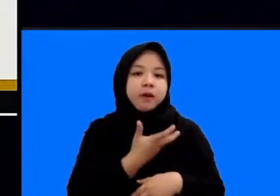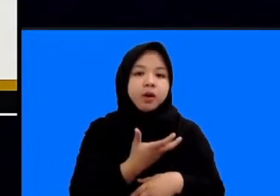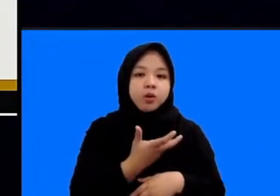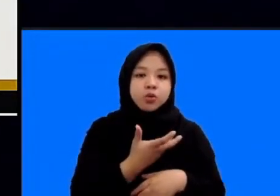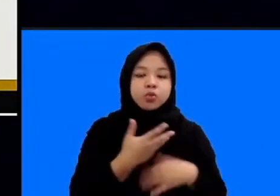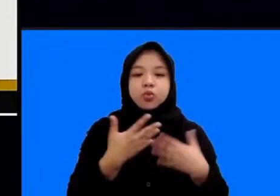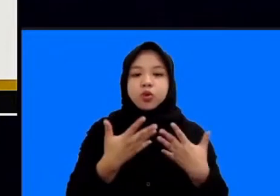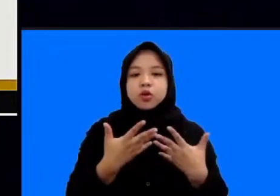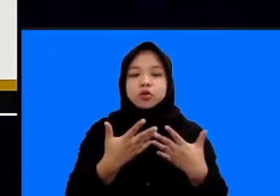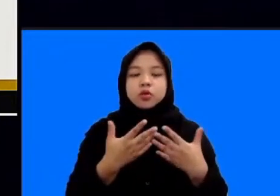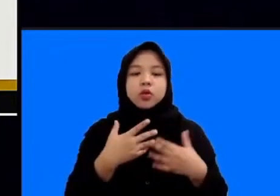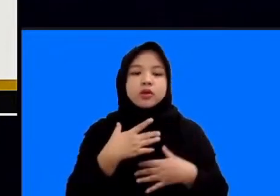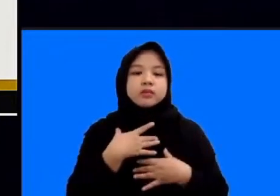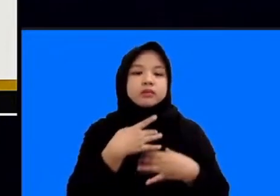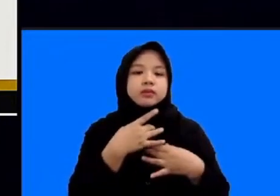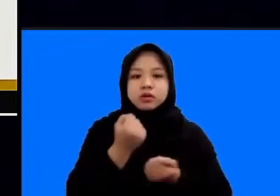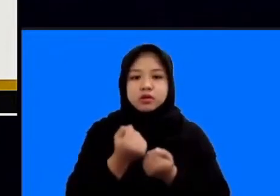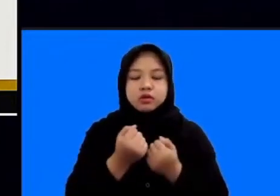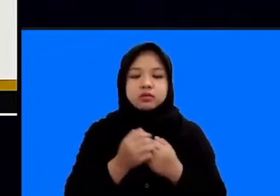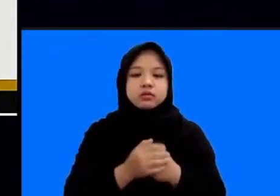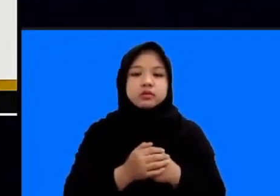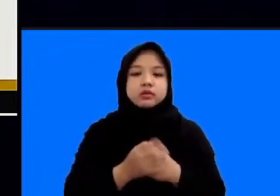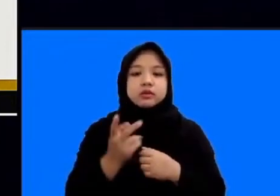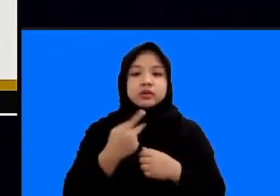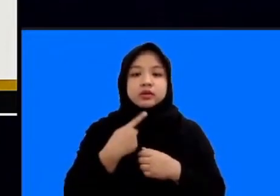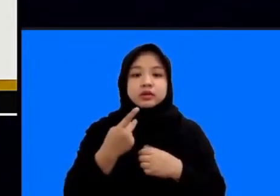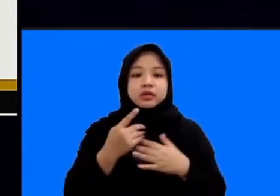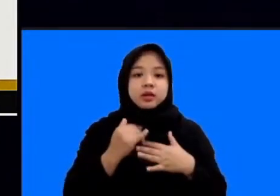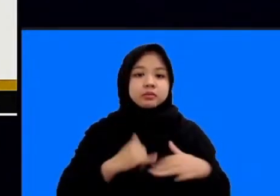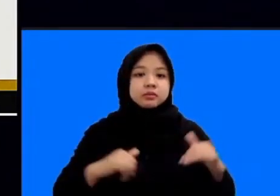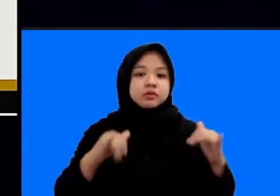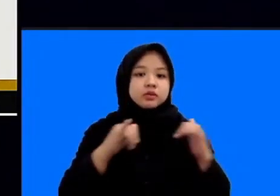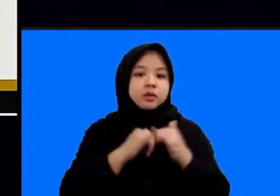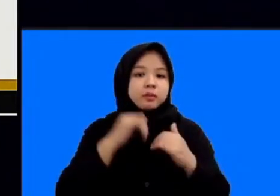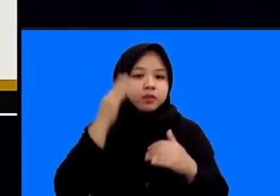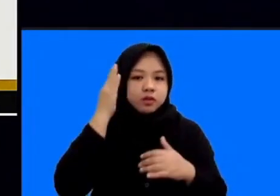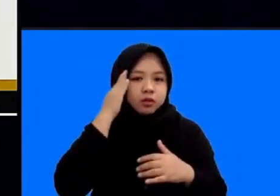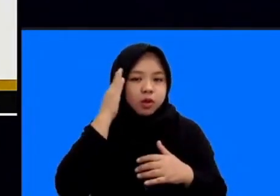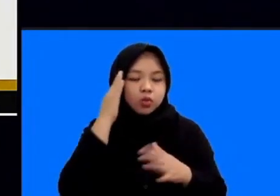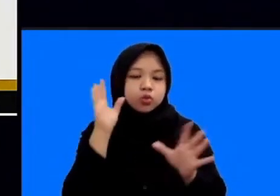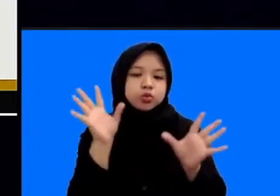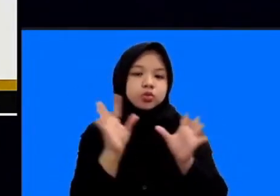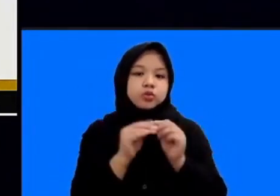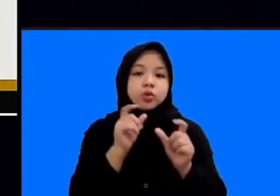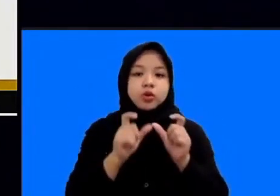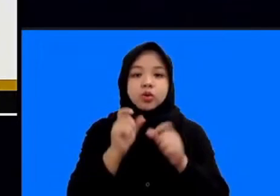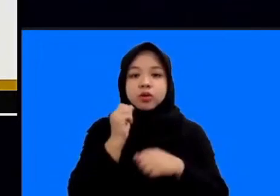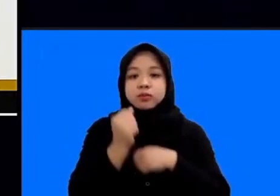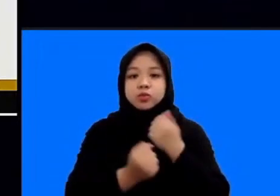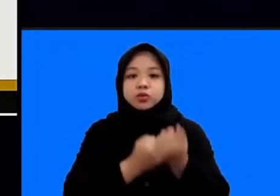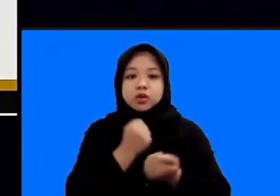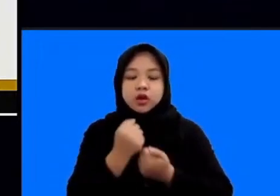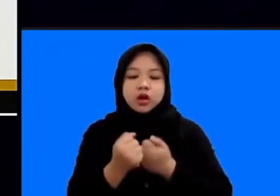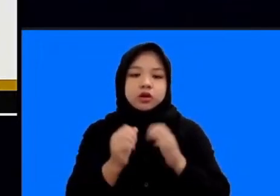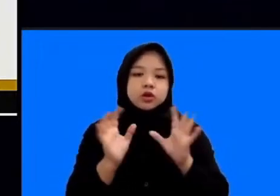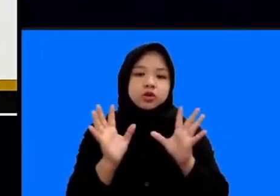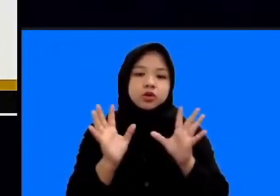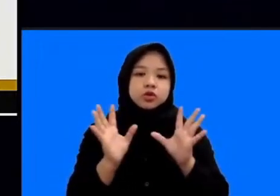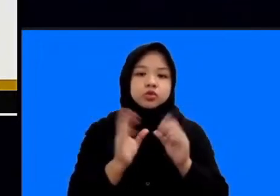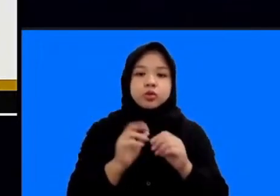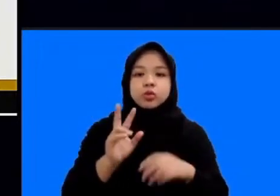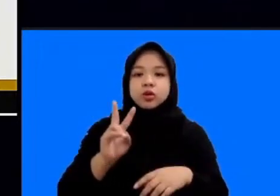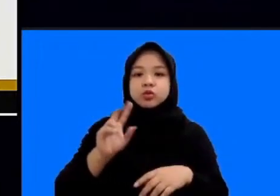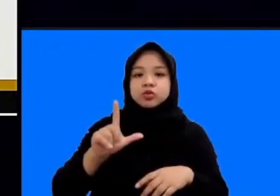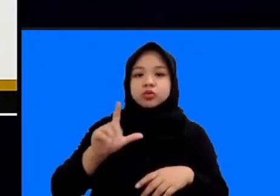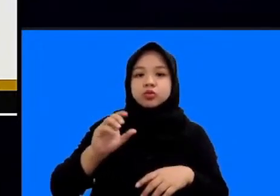berminat untuk memulai usahanya jumlah pengusaha kita dari populasi 270 juta